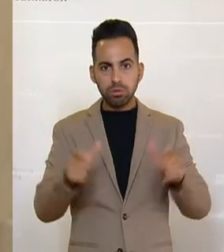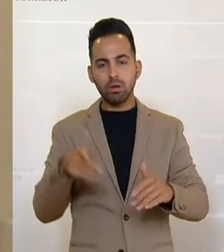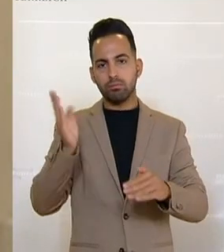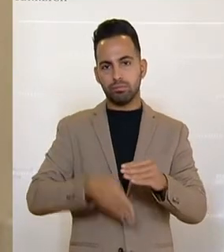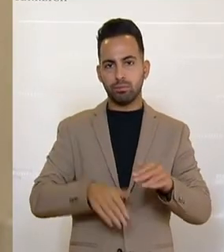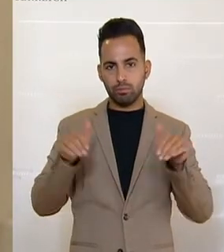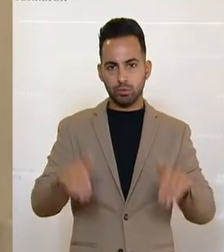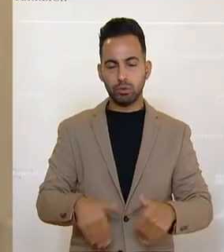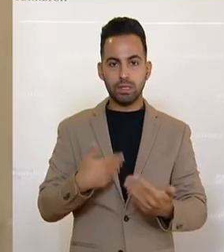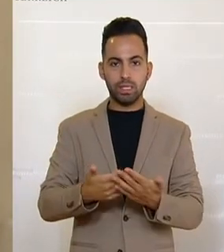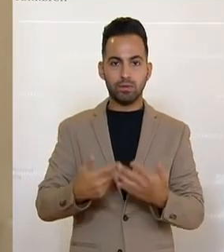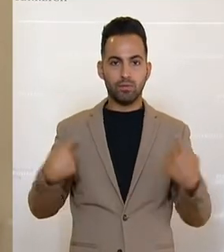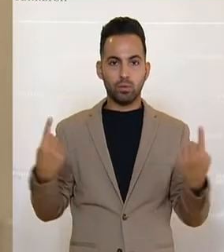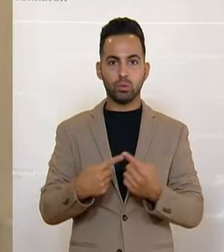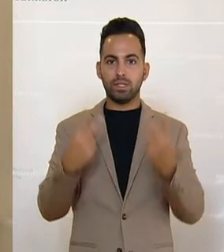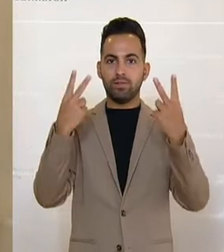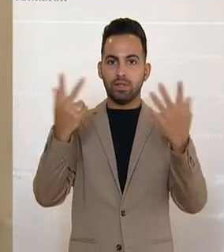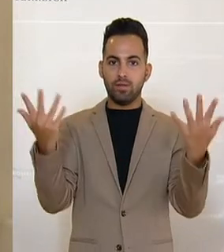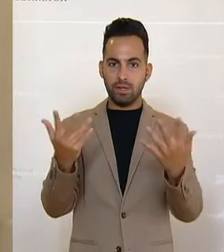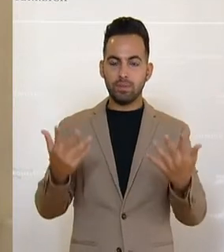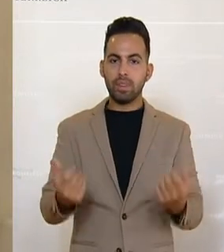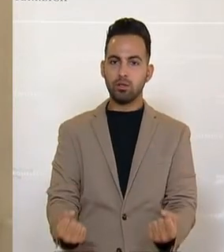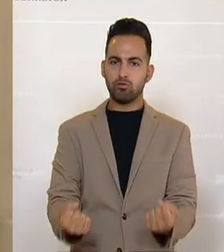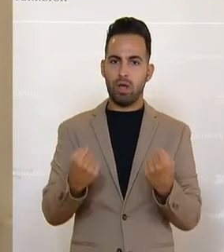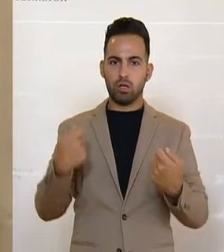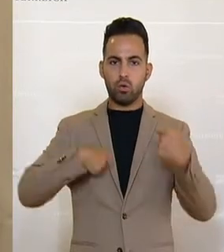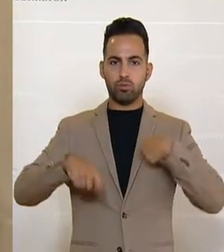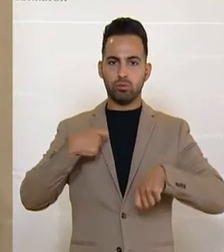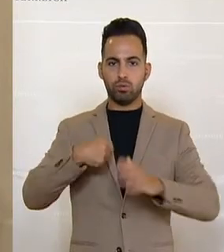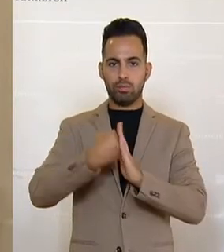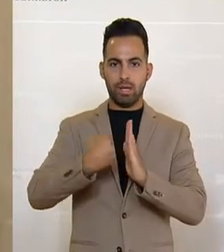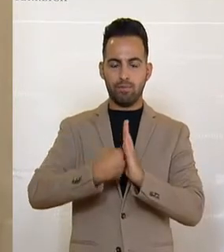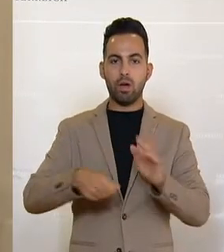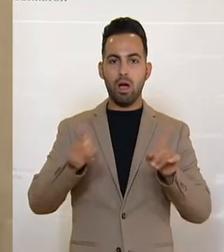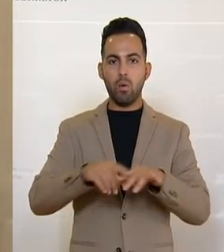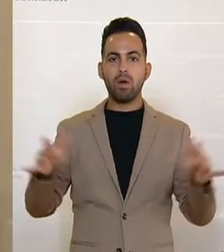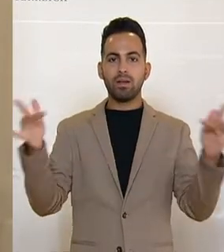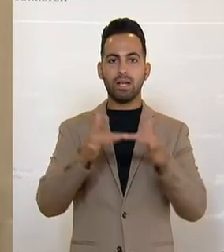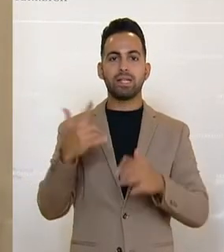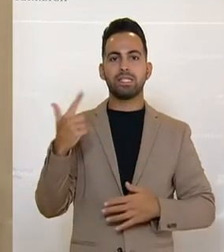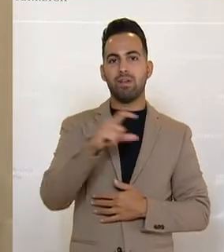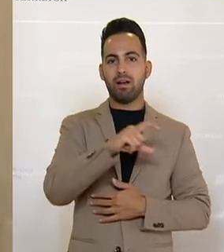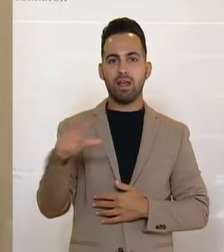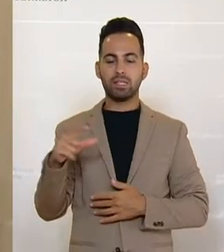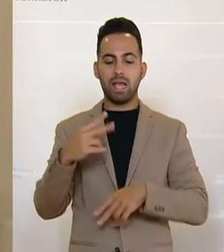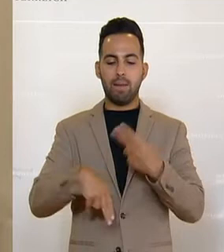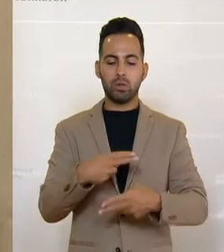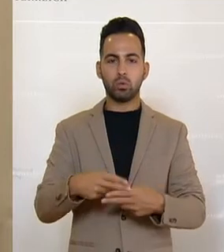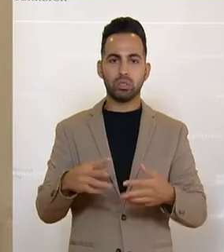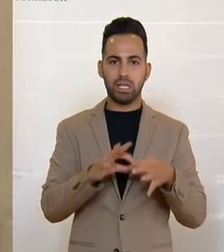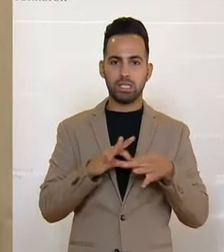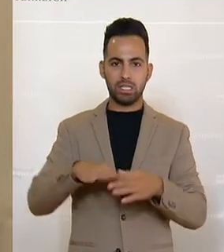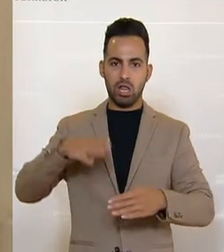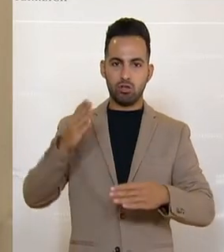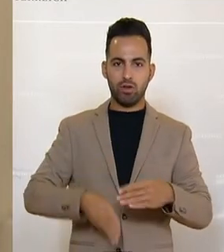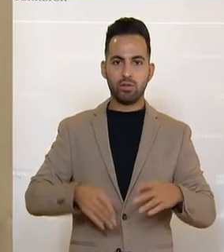wichtig ist uns daher hier für eine starke Korruptionsbekämpfung und gegen eine 2-Klassen-Ermittlungs- Gesellschaft in